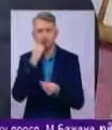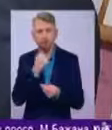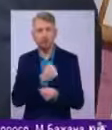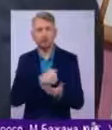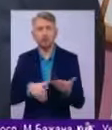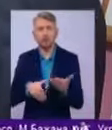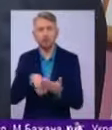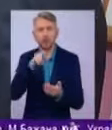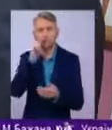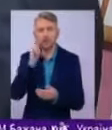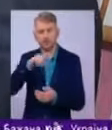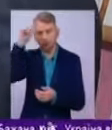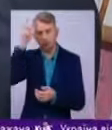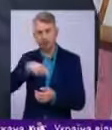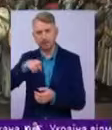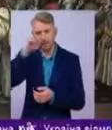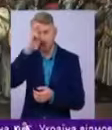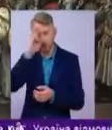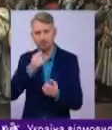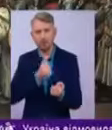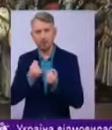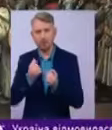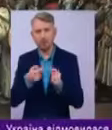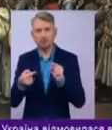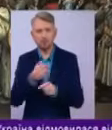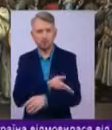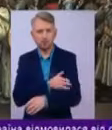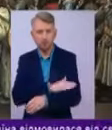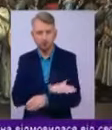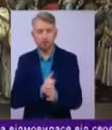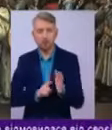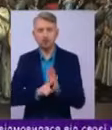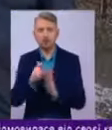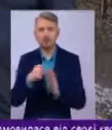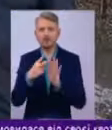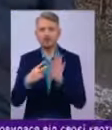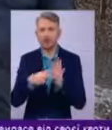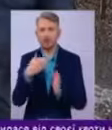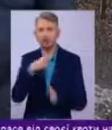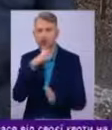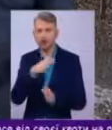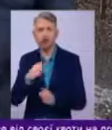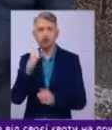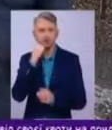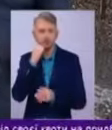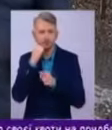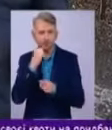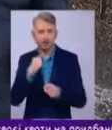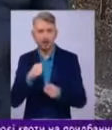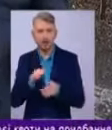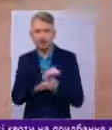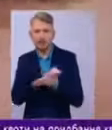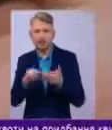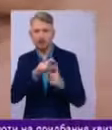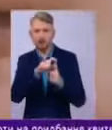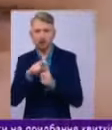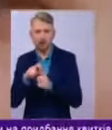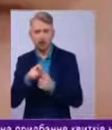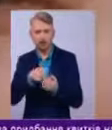допомоги українській козацькій державі в боротьбі з Річчю Посполитою. Починаючи з 17 століття, московити стирали слова у літописах